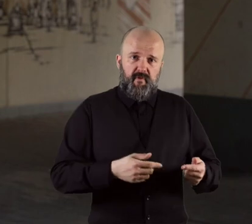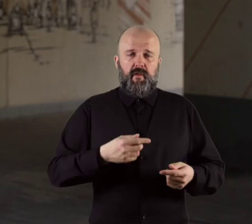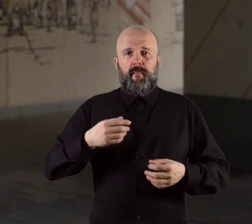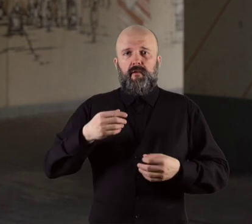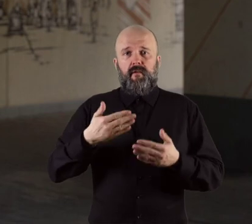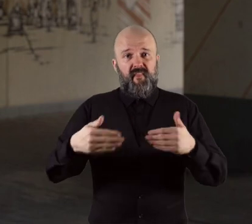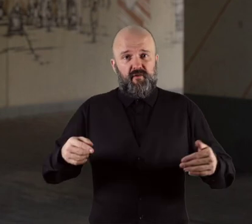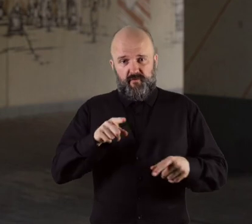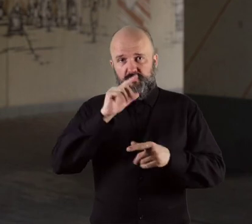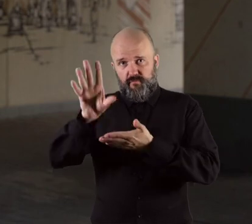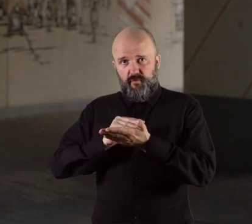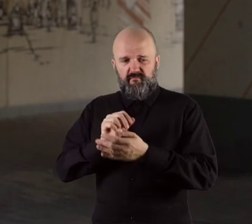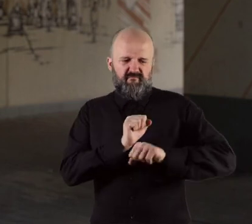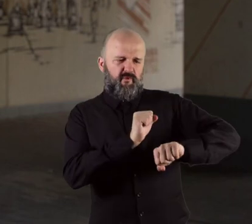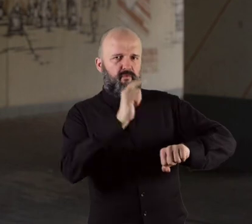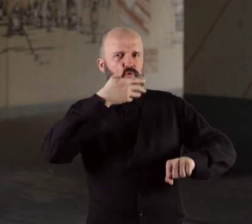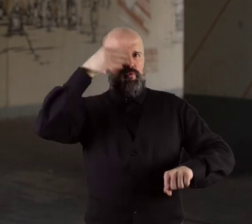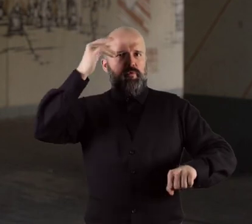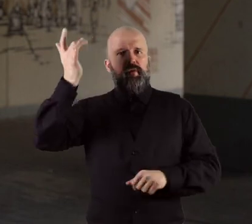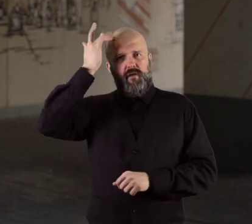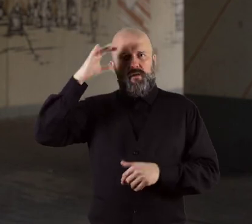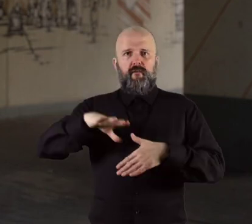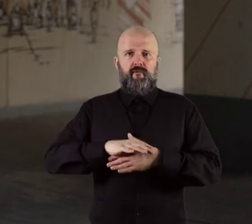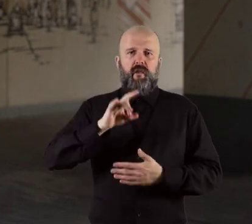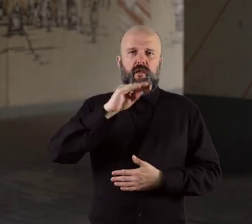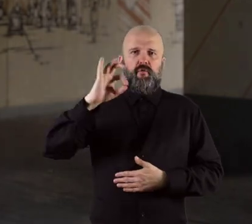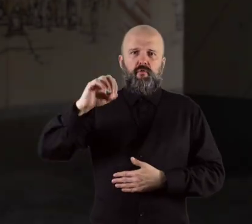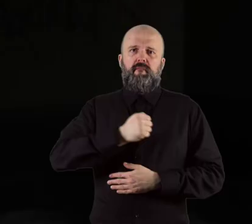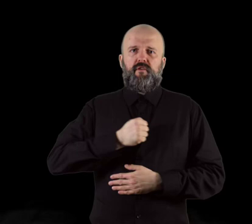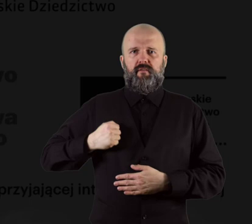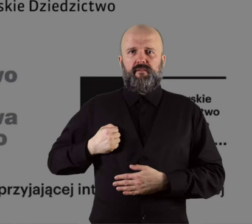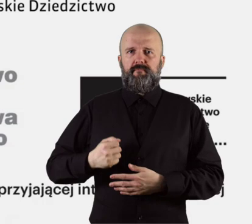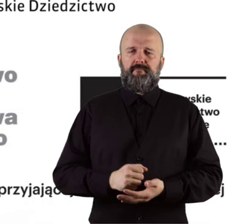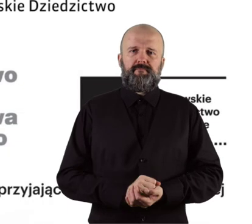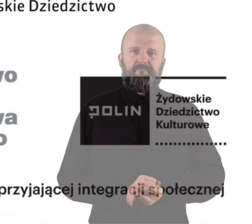literacka, koncerty, przedstawienia teatralne to przykład oporu duchowego i intelektualnego w getcie warszawskim.